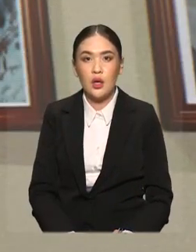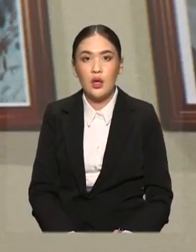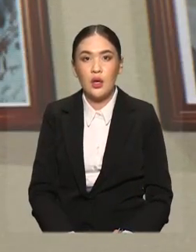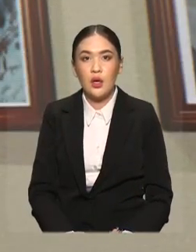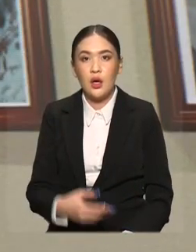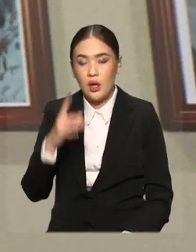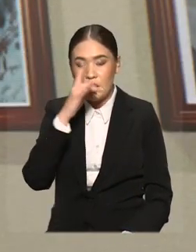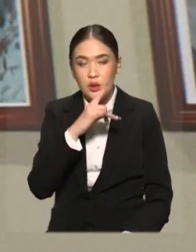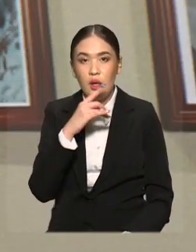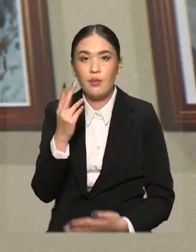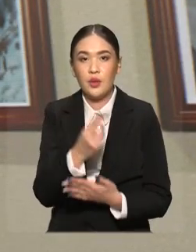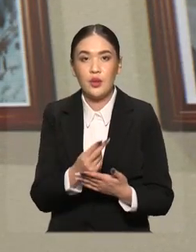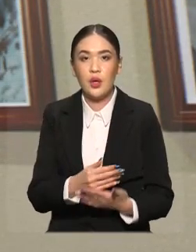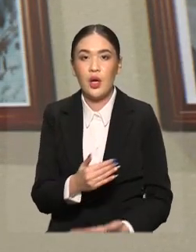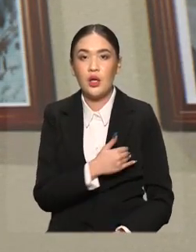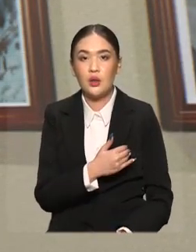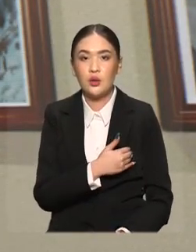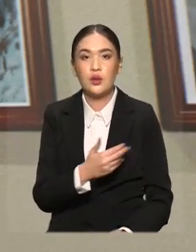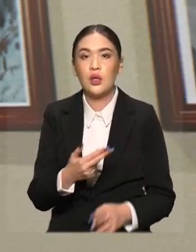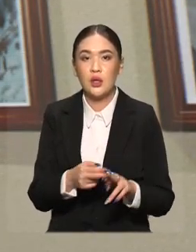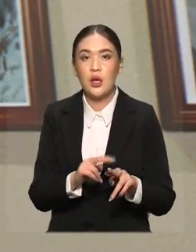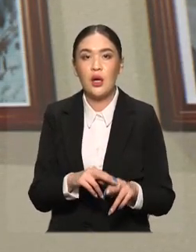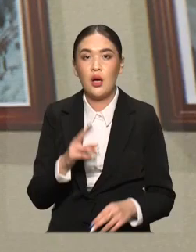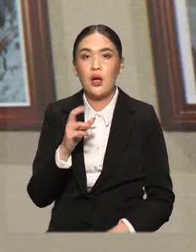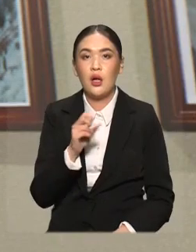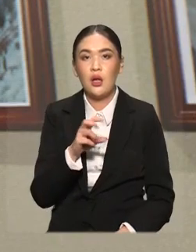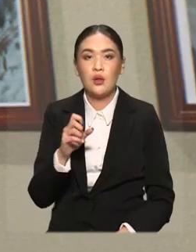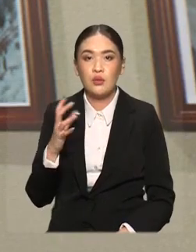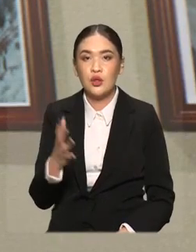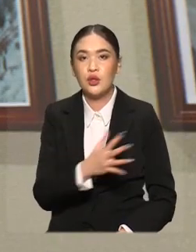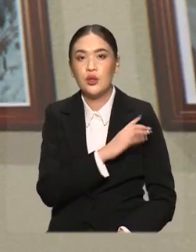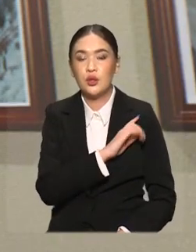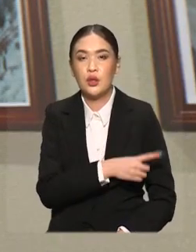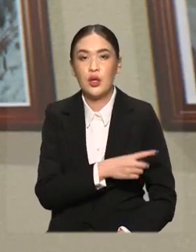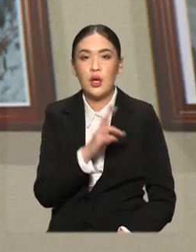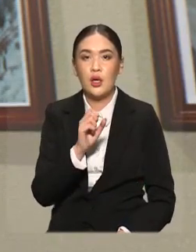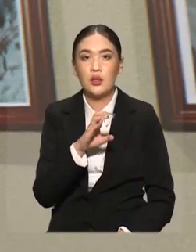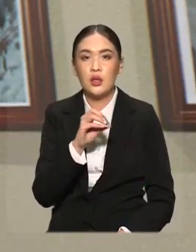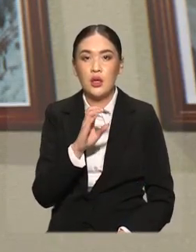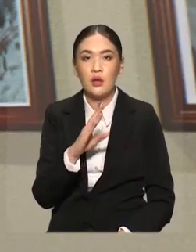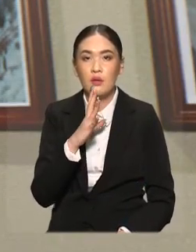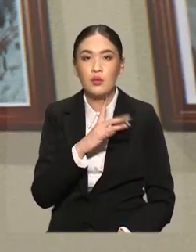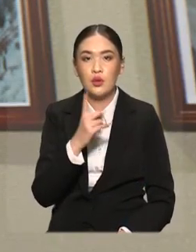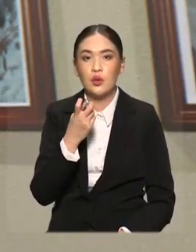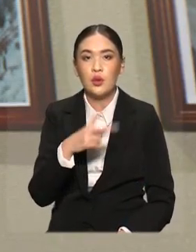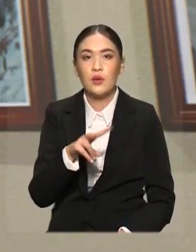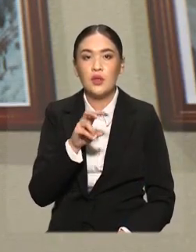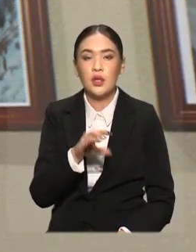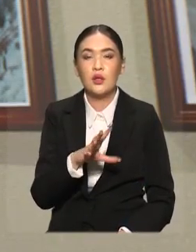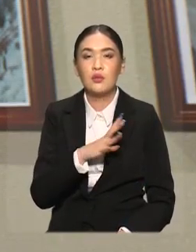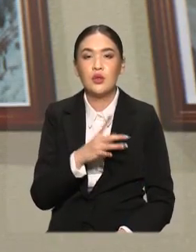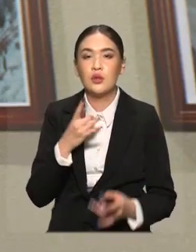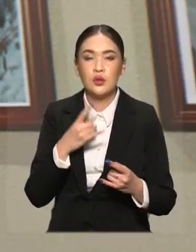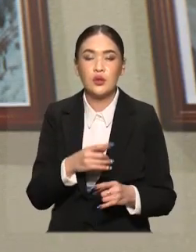Қазақ бейнелеу өнерінің негізін қалаушы көрнекті қылғалам шебері Әбілхан Қастеевтің туғанына биыл 120 жыл. Алматыда